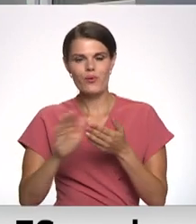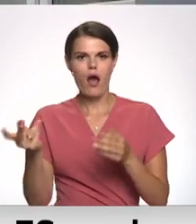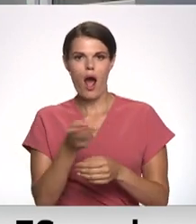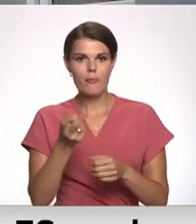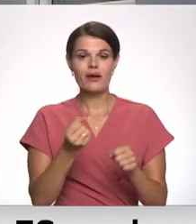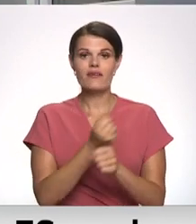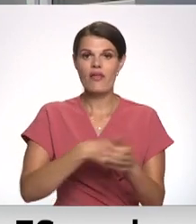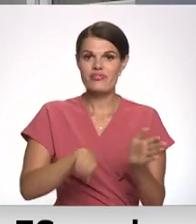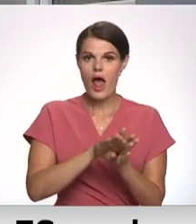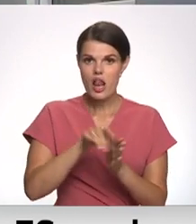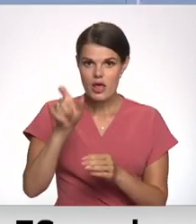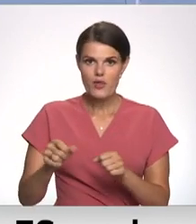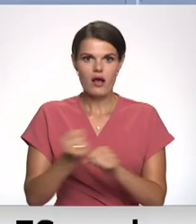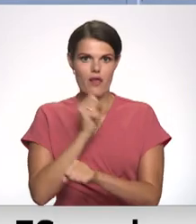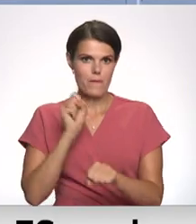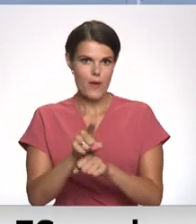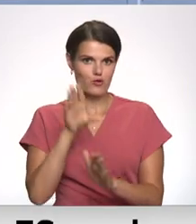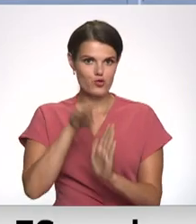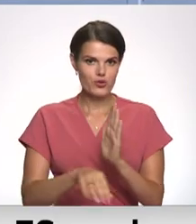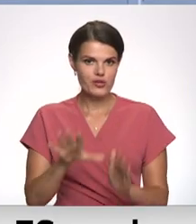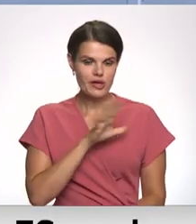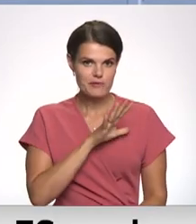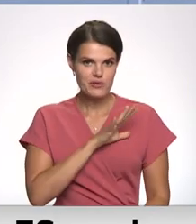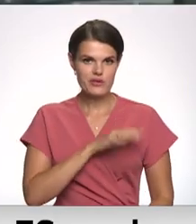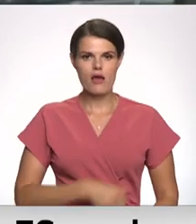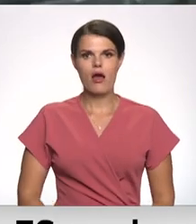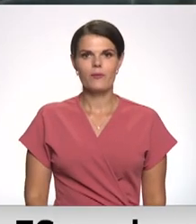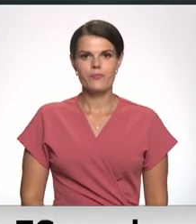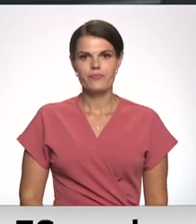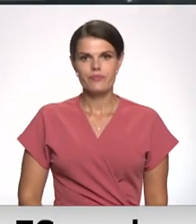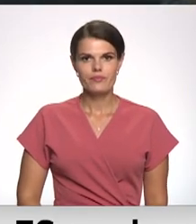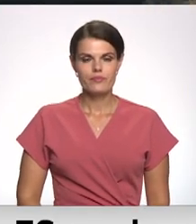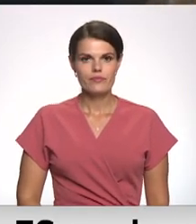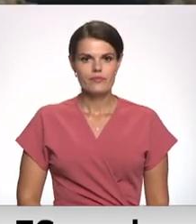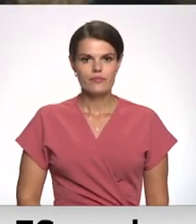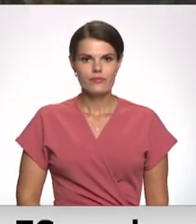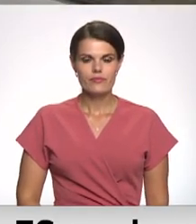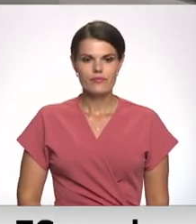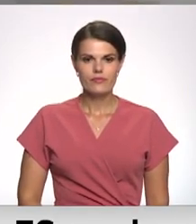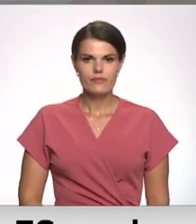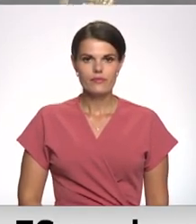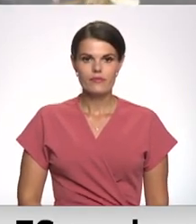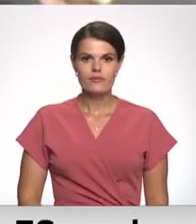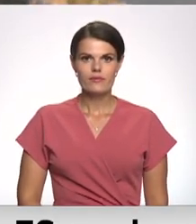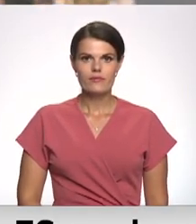konkursa dalībniekiem, gan pasūtītājiem. Vita Anstrate, Oto Elts un Igors Stāds, Latvijas televīzija.